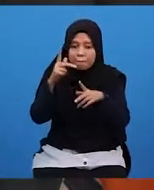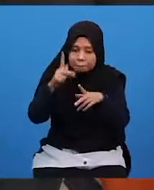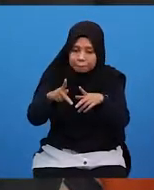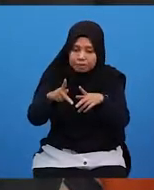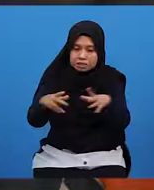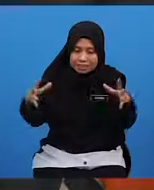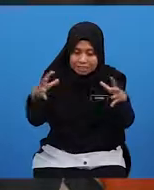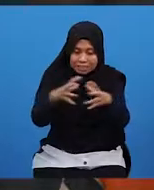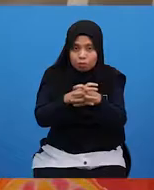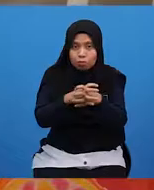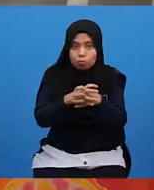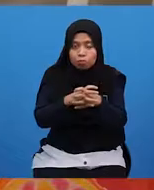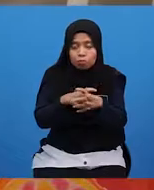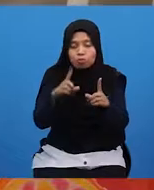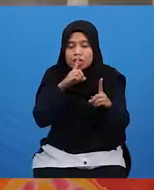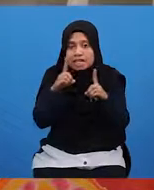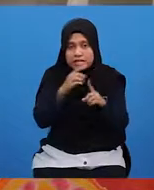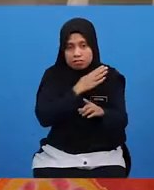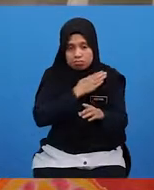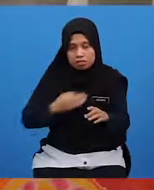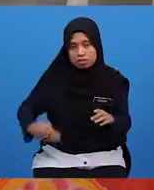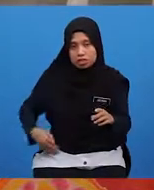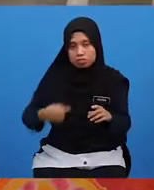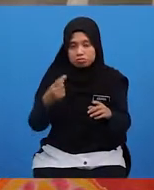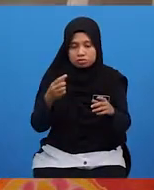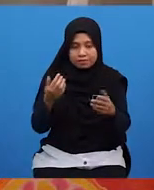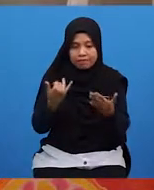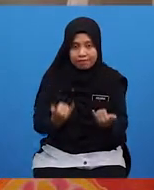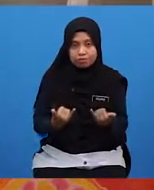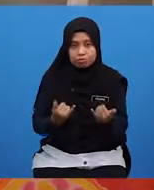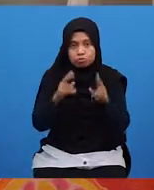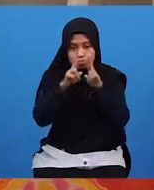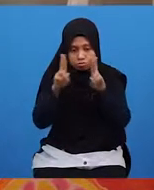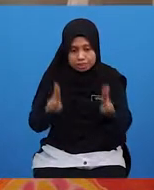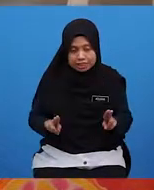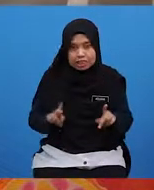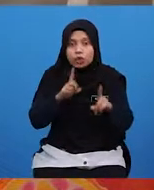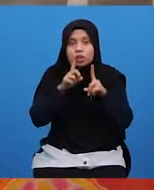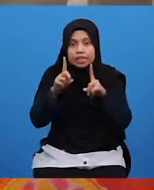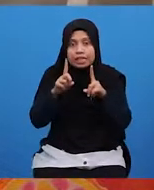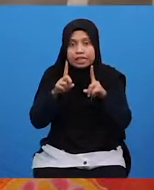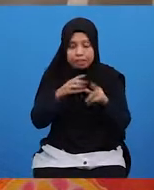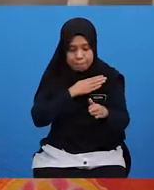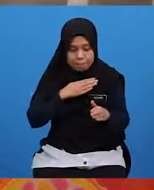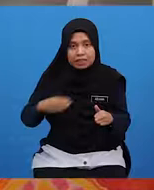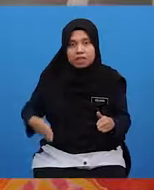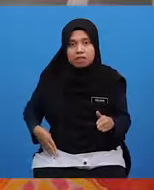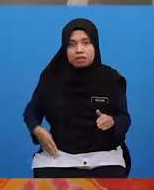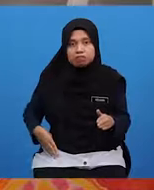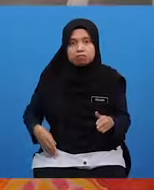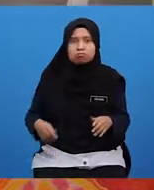sebati lilin batik terap, tibalah masa untuk kita menguji lilin batik terap kita sama